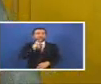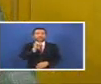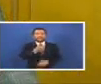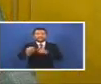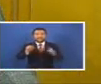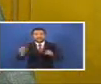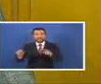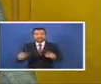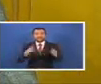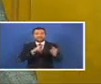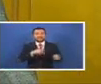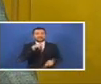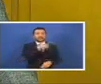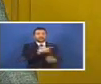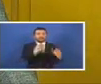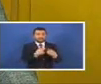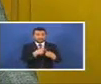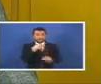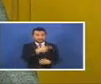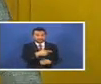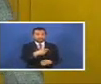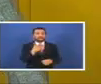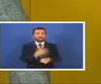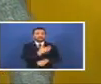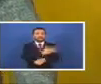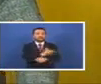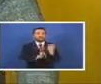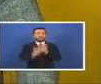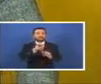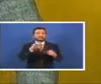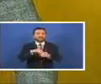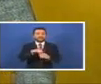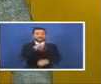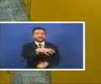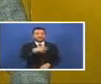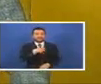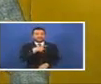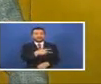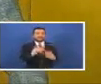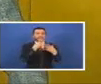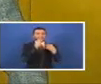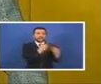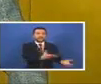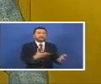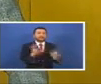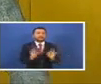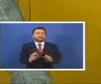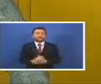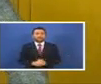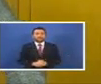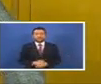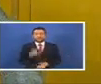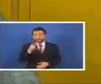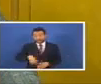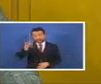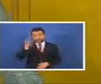gençleri Çanakkale Harbi'nde yurt savunması için kendilerini feda ettiler.